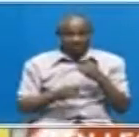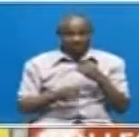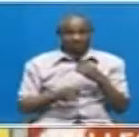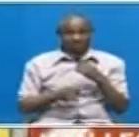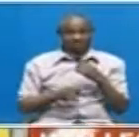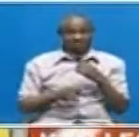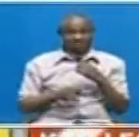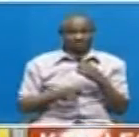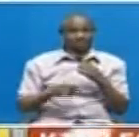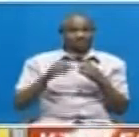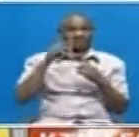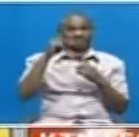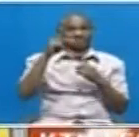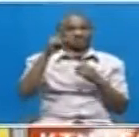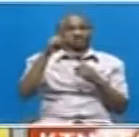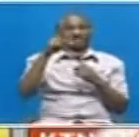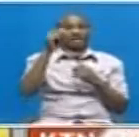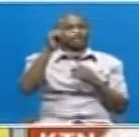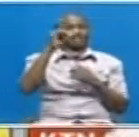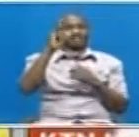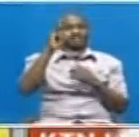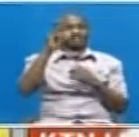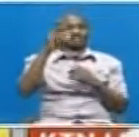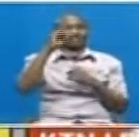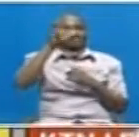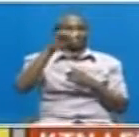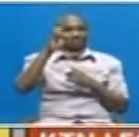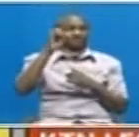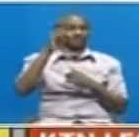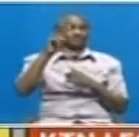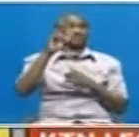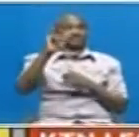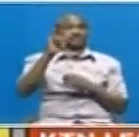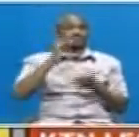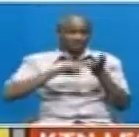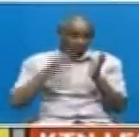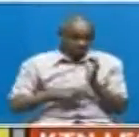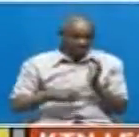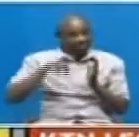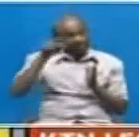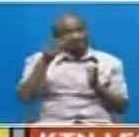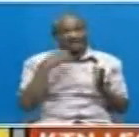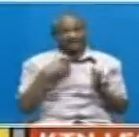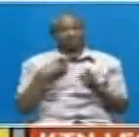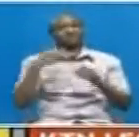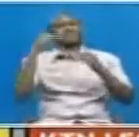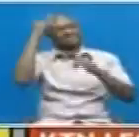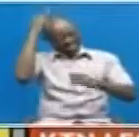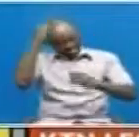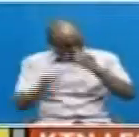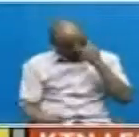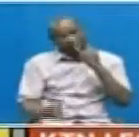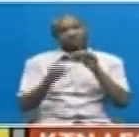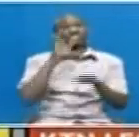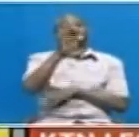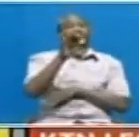inafika kalinjebi, tunasema wa kalinjebi, inamaanisha amefika kawango ya misho sasa.